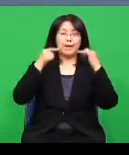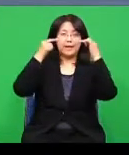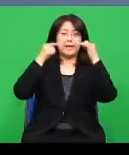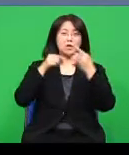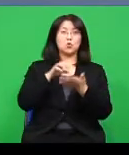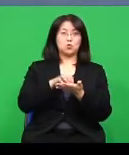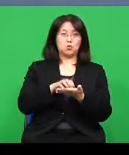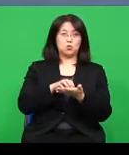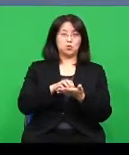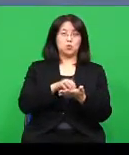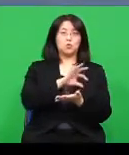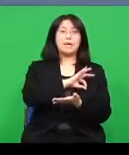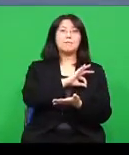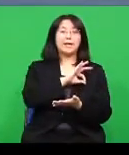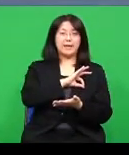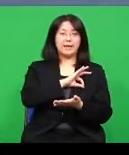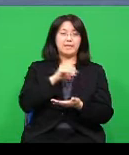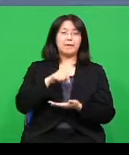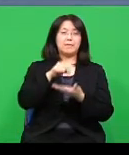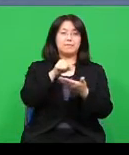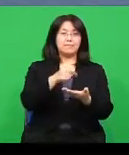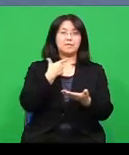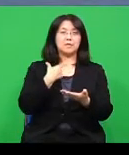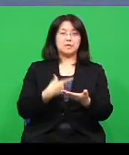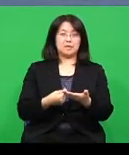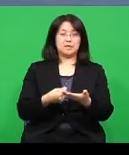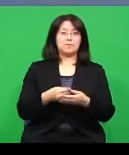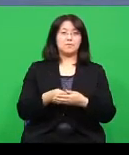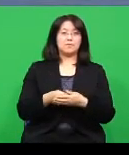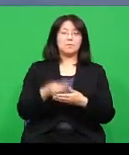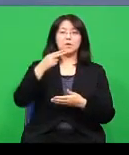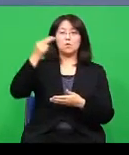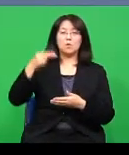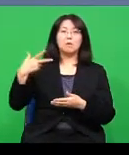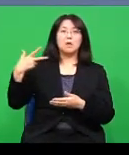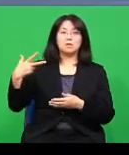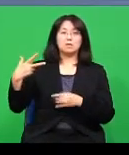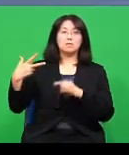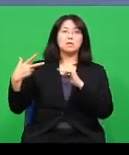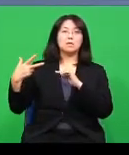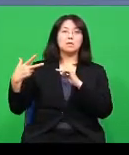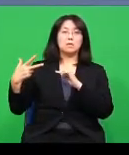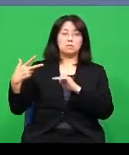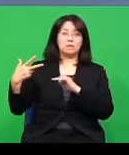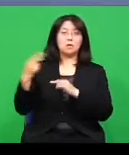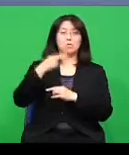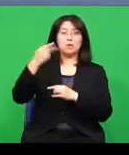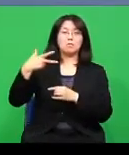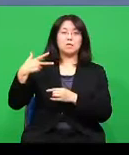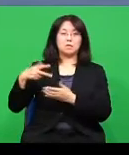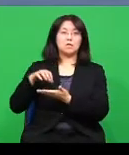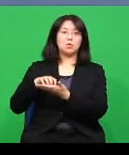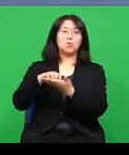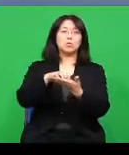を特別栄誉賞という名前をつけて贈呈したいと思っております。また富山市さんの方